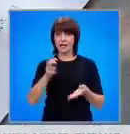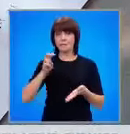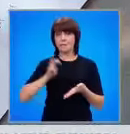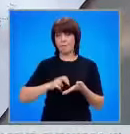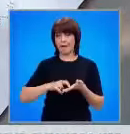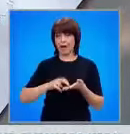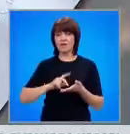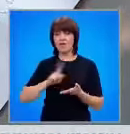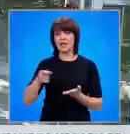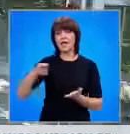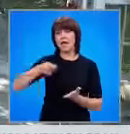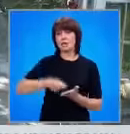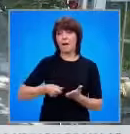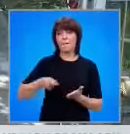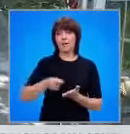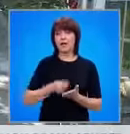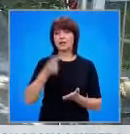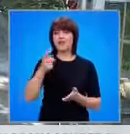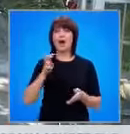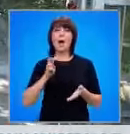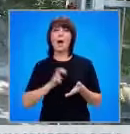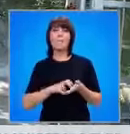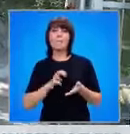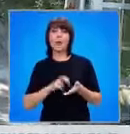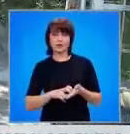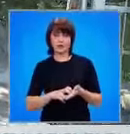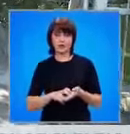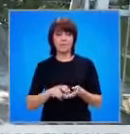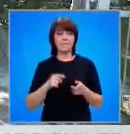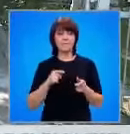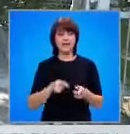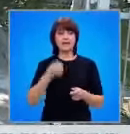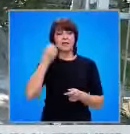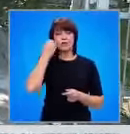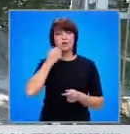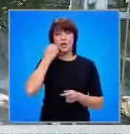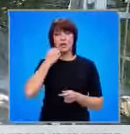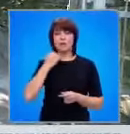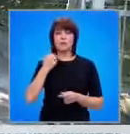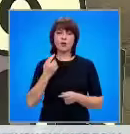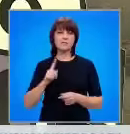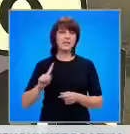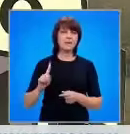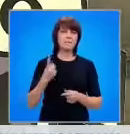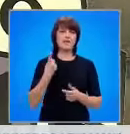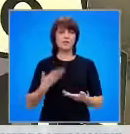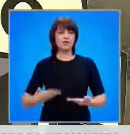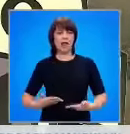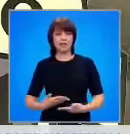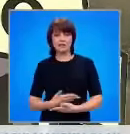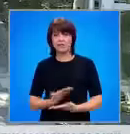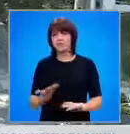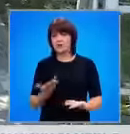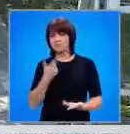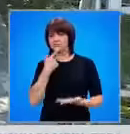или се изплаща в пощата. Тези помощи ги използваме от 375 лева за първоначалните нужди да покрием.